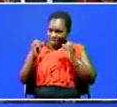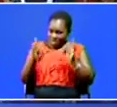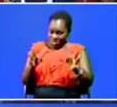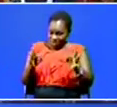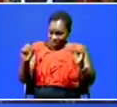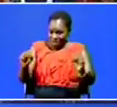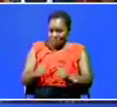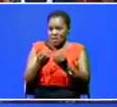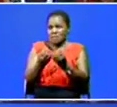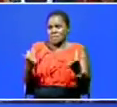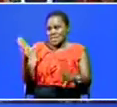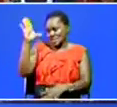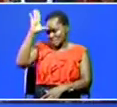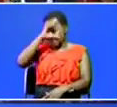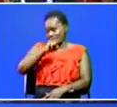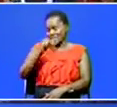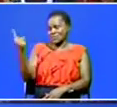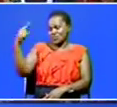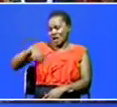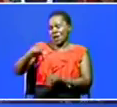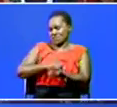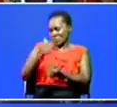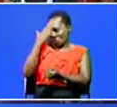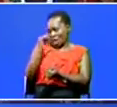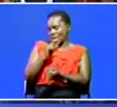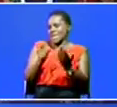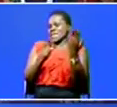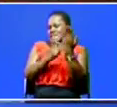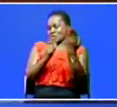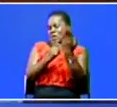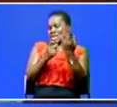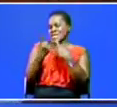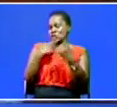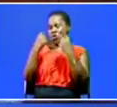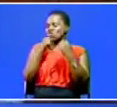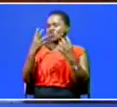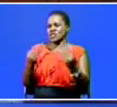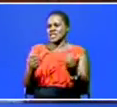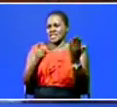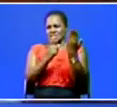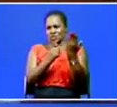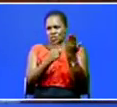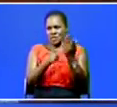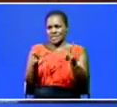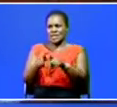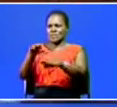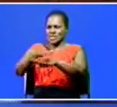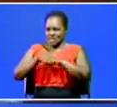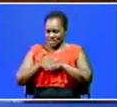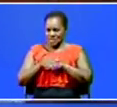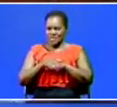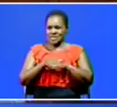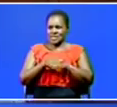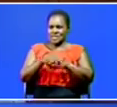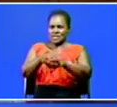litatimia, wengi watakosa kuhudhuria kikao kwa kuhofia kuzungumza lugha. Kiswahili ni kama kizungu. Kizungu